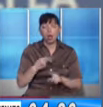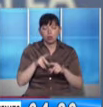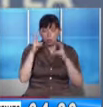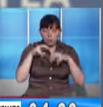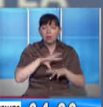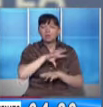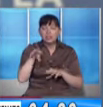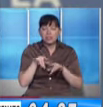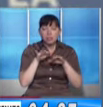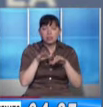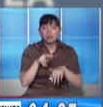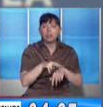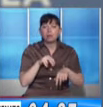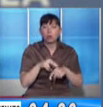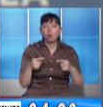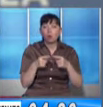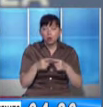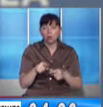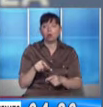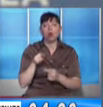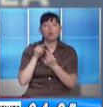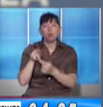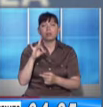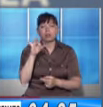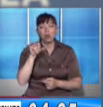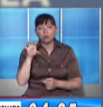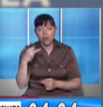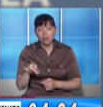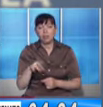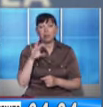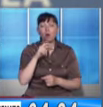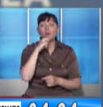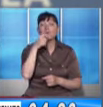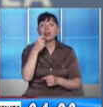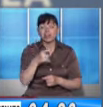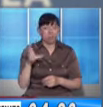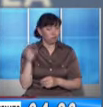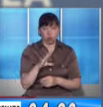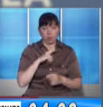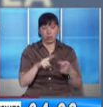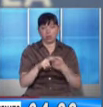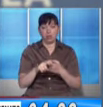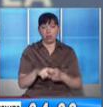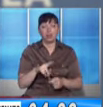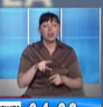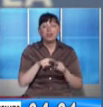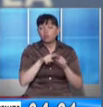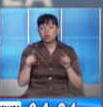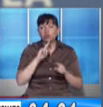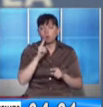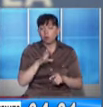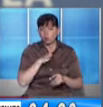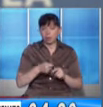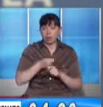dosarele penale care au fost intentate în privința lui Renato Usatăi pe criterii politice. Un an de zile au fost făcute